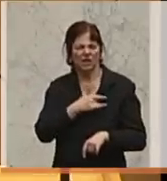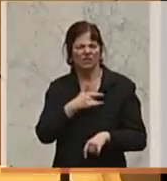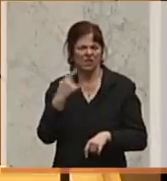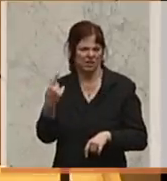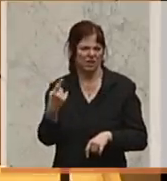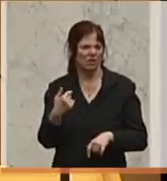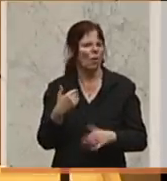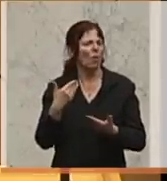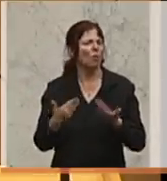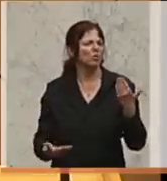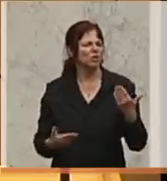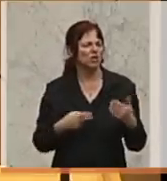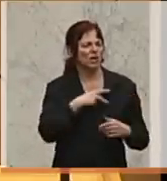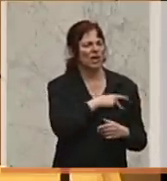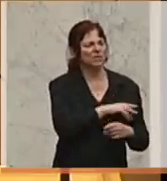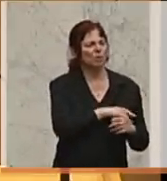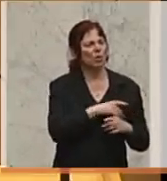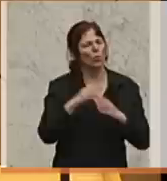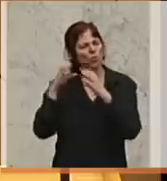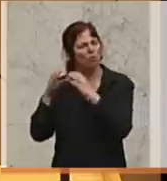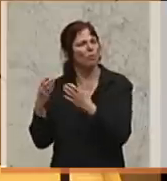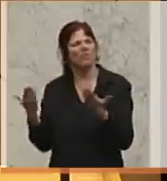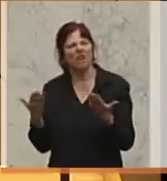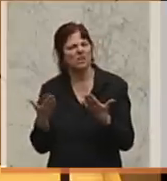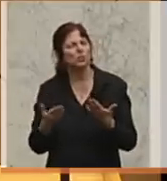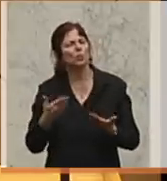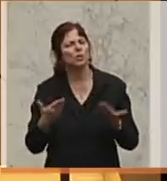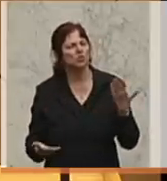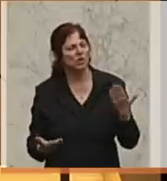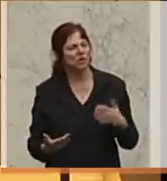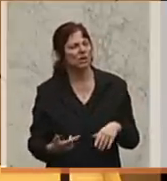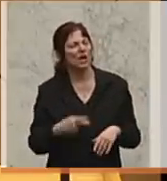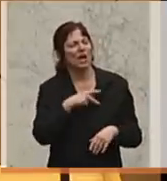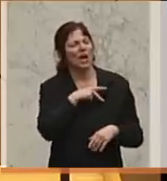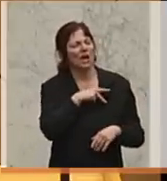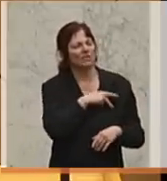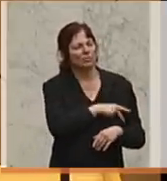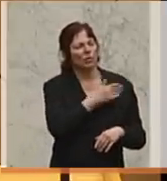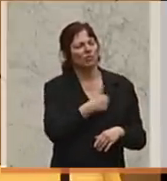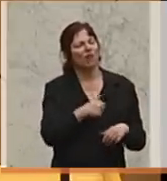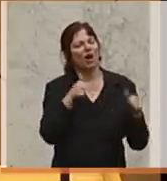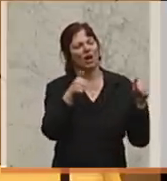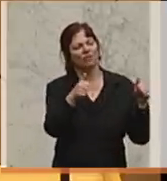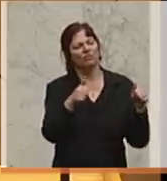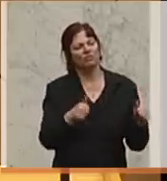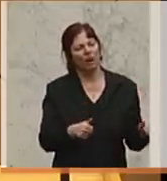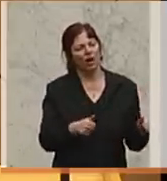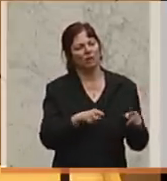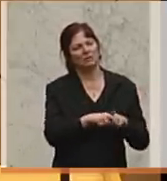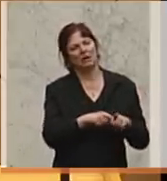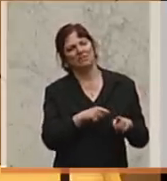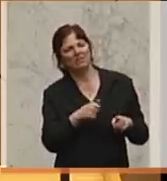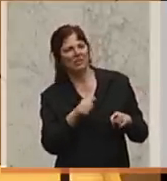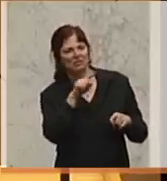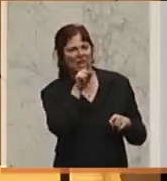SPÖ und ÖVP in diesem Bereich ist, dass die SPÖ fragwürdige Inserate schaltet und die ÖVP über